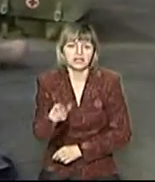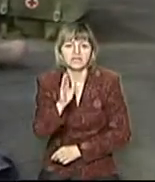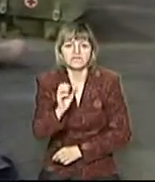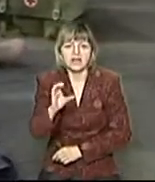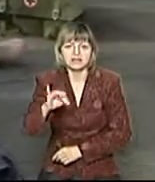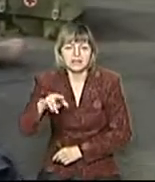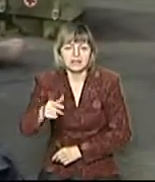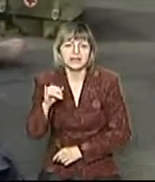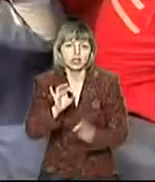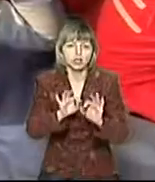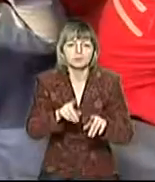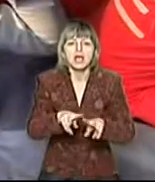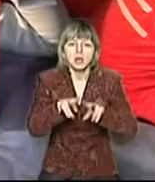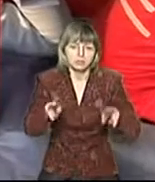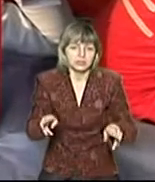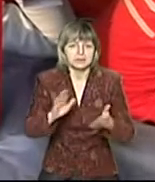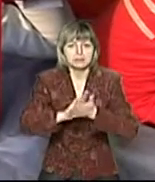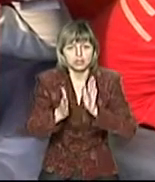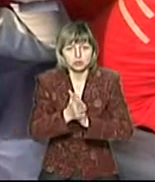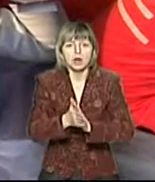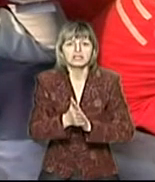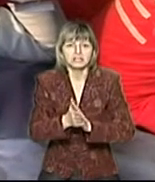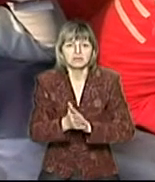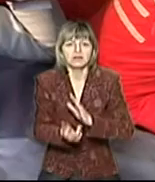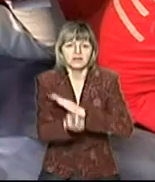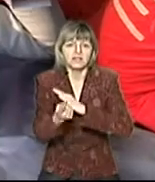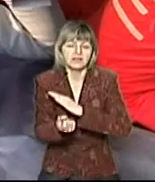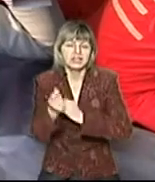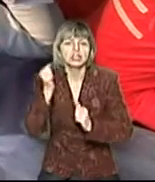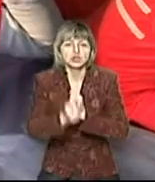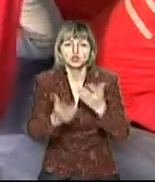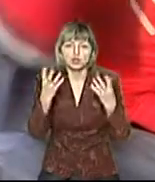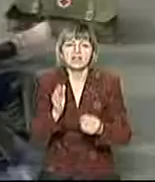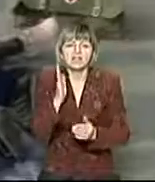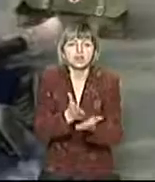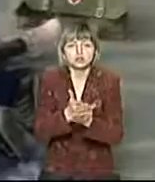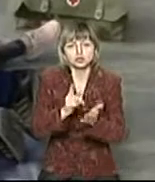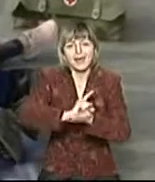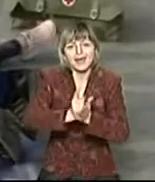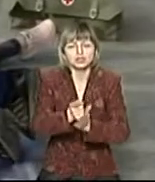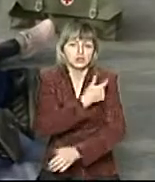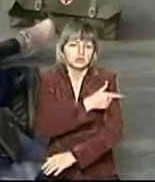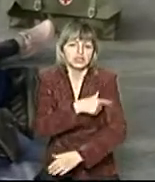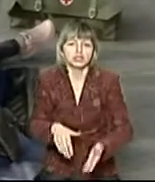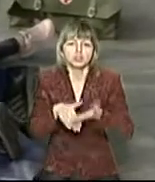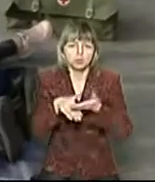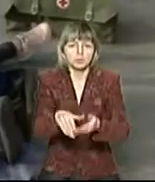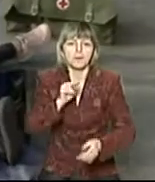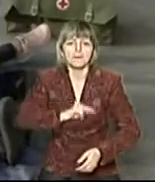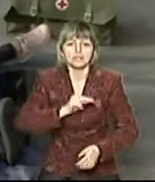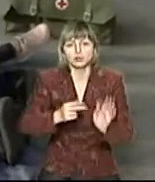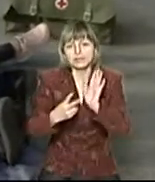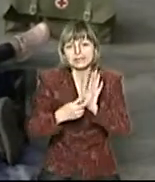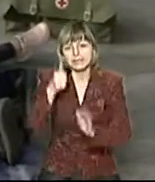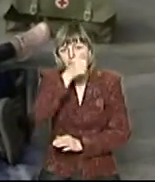І розповідає, з подібними ситуаціями стикається чи не щодня. У службі екстреної медичної допомоги працює 7